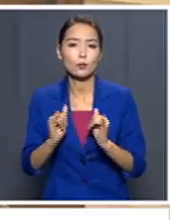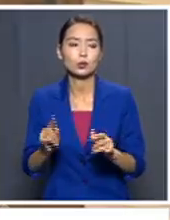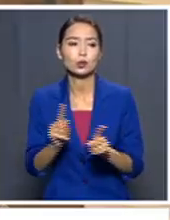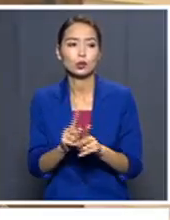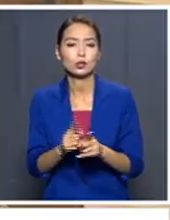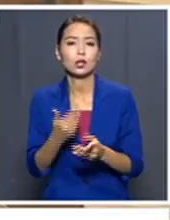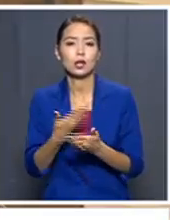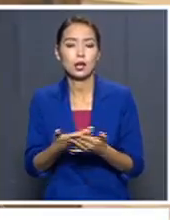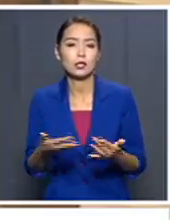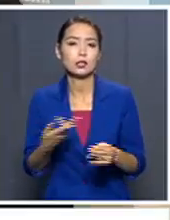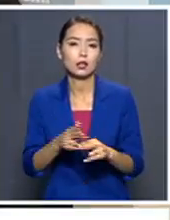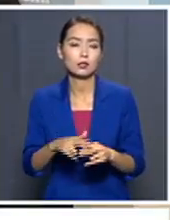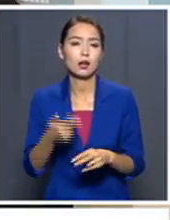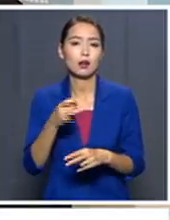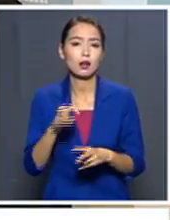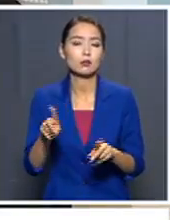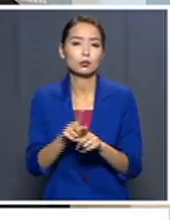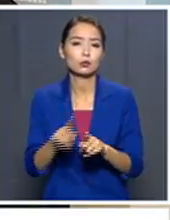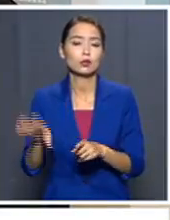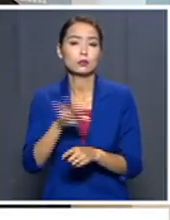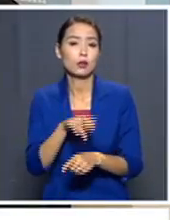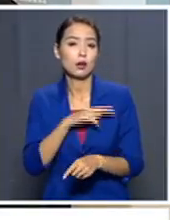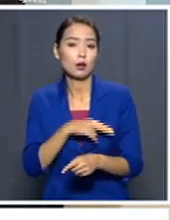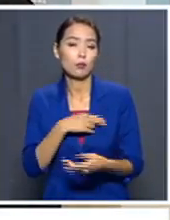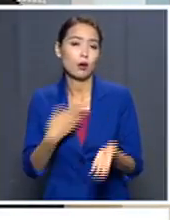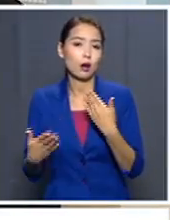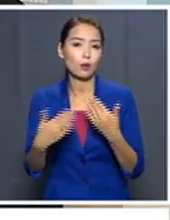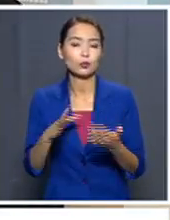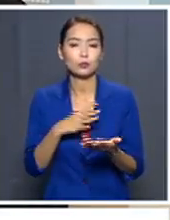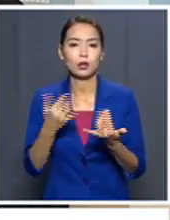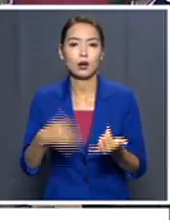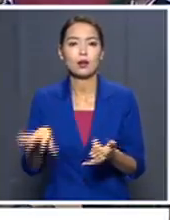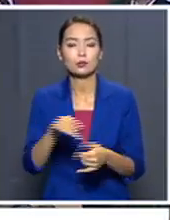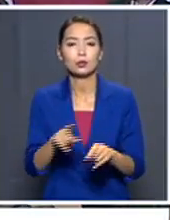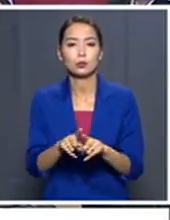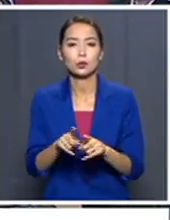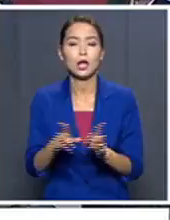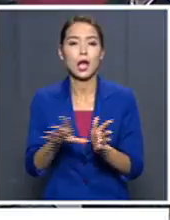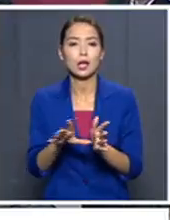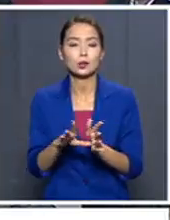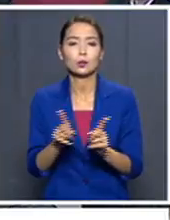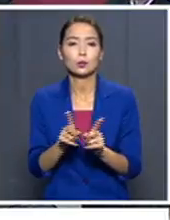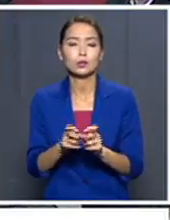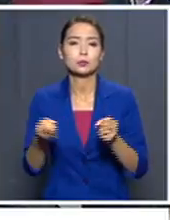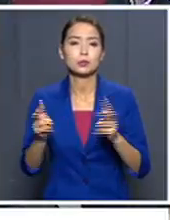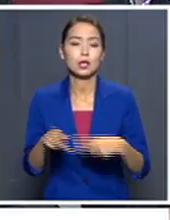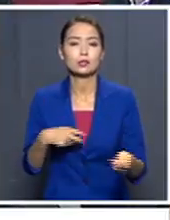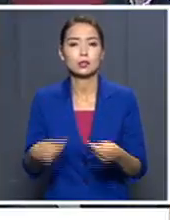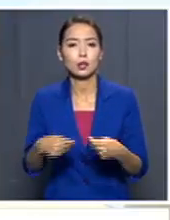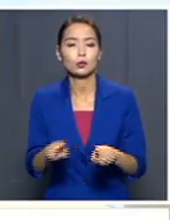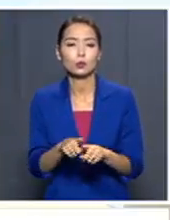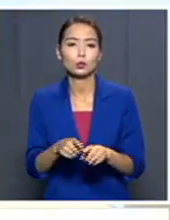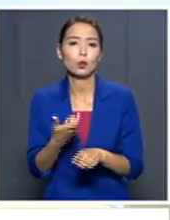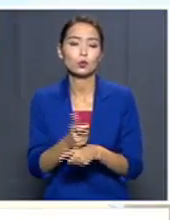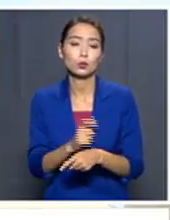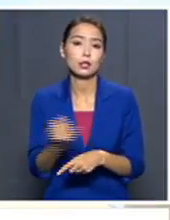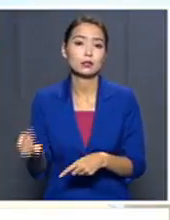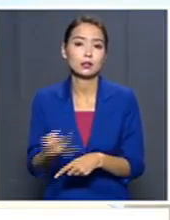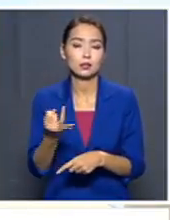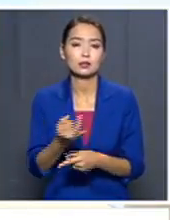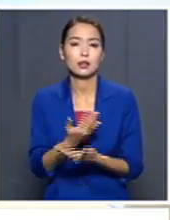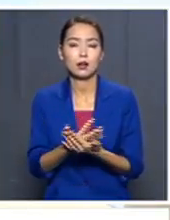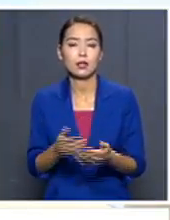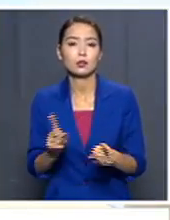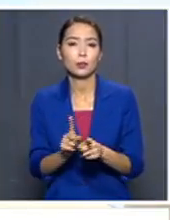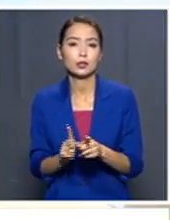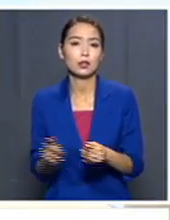қаралып, сұраныстағы стартаптар сөз болды. Мамандардың айтуынша, қазір электронды сауда-саттық пен өзге де қызықты ұялы қосымшаларға